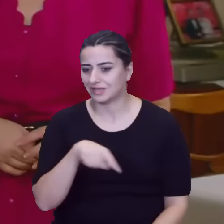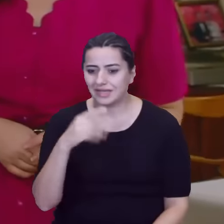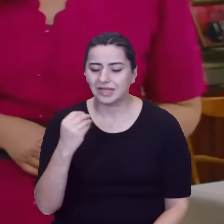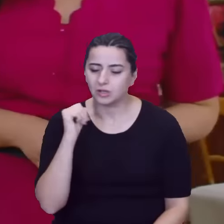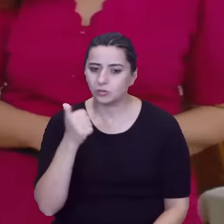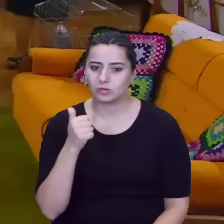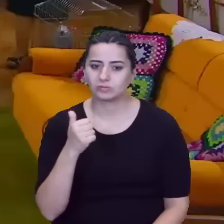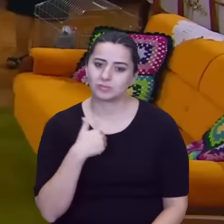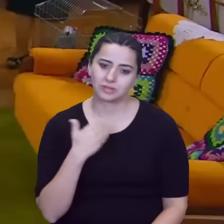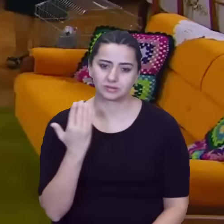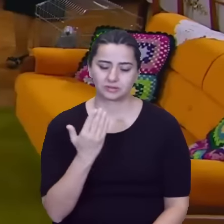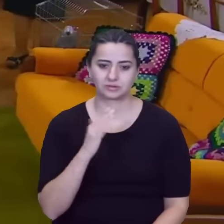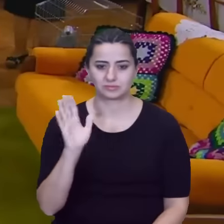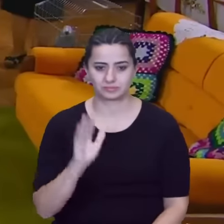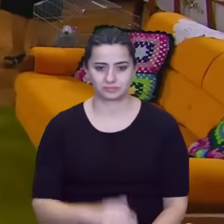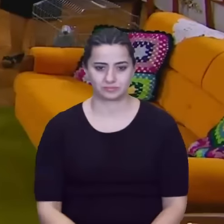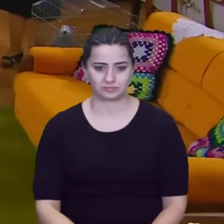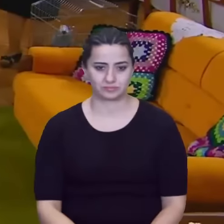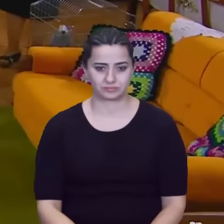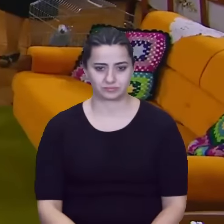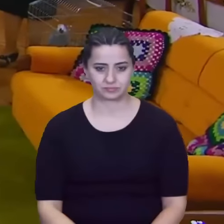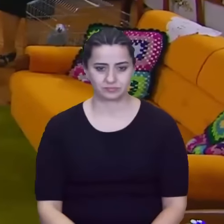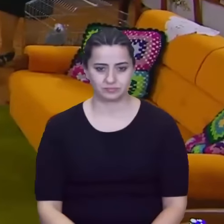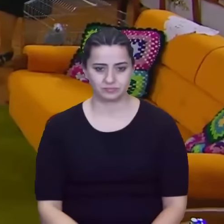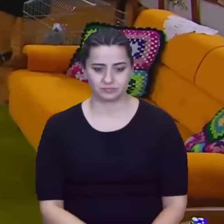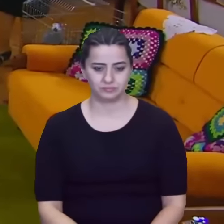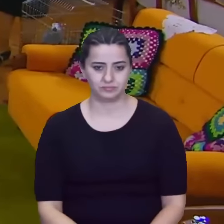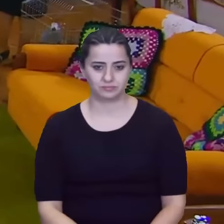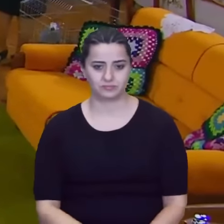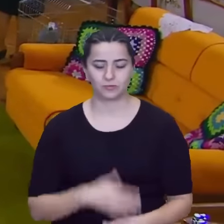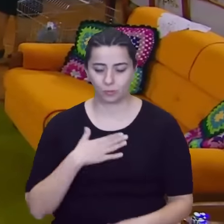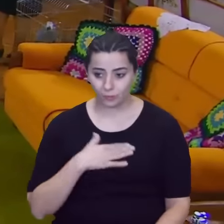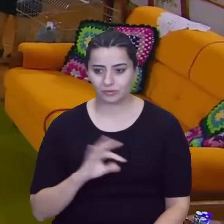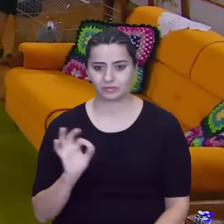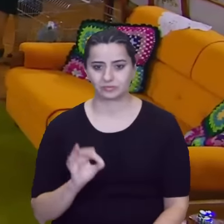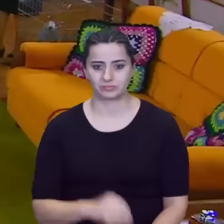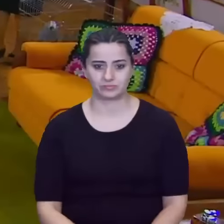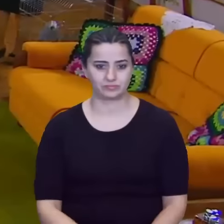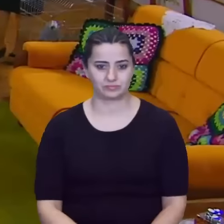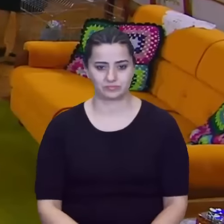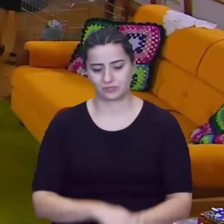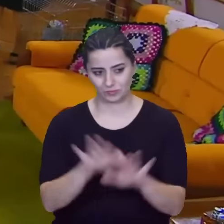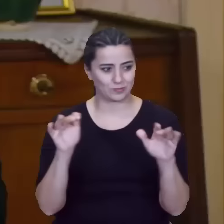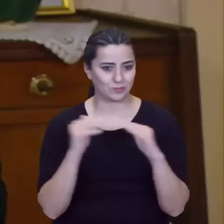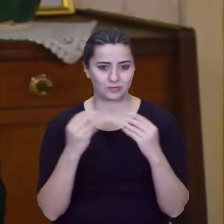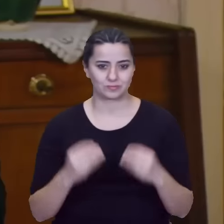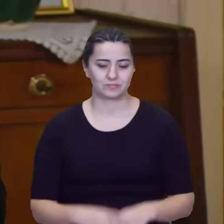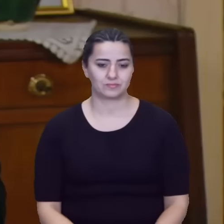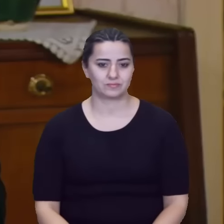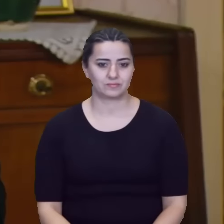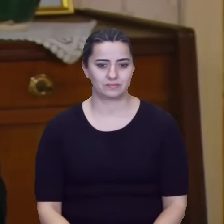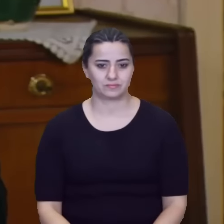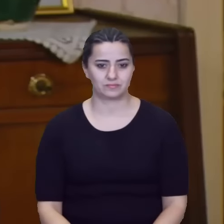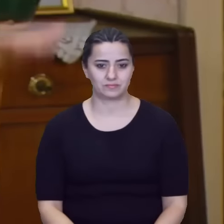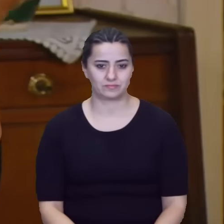iyi günler diliyorum ben. Tamam mı? Hadi görüşürüz. Hadi. Oh be. Vay be, ne güzel yakıştı ya kuş. Kaçar gibi